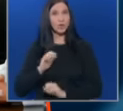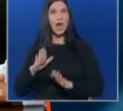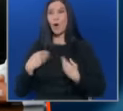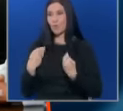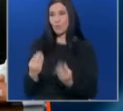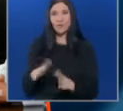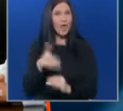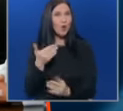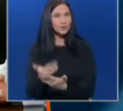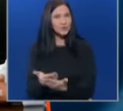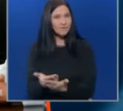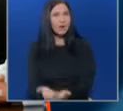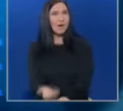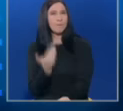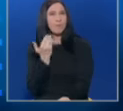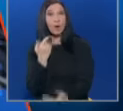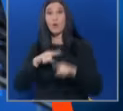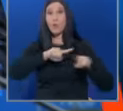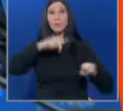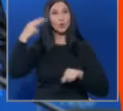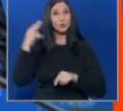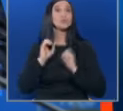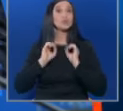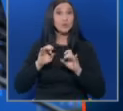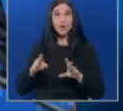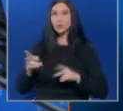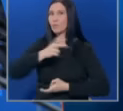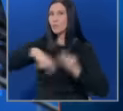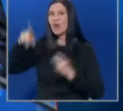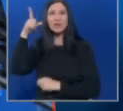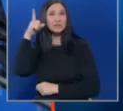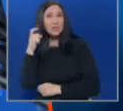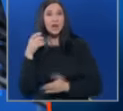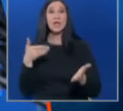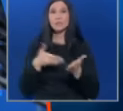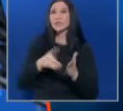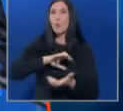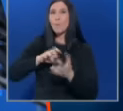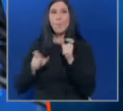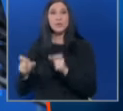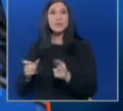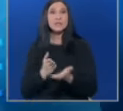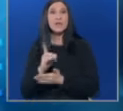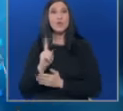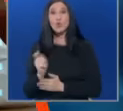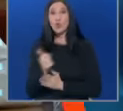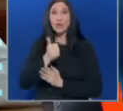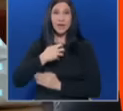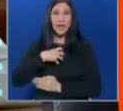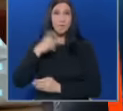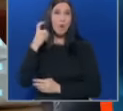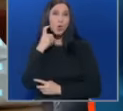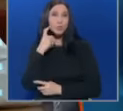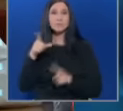подаде оставка. По-рано от прокуратурата съобщиха, че проверяват сигнали срещу политици, сред които лидерът на ГЕРБ Бойко